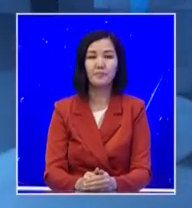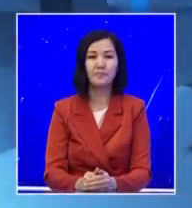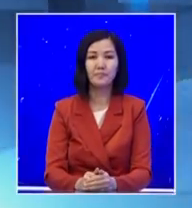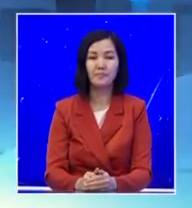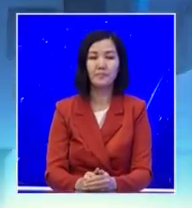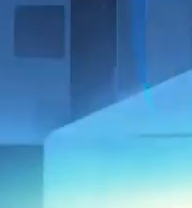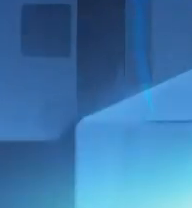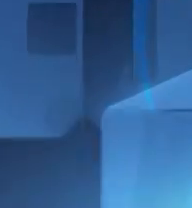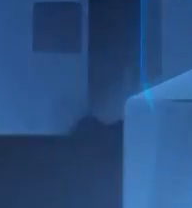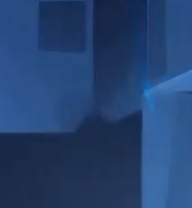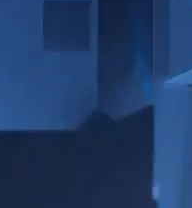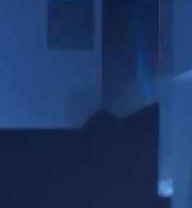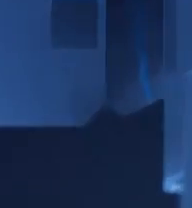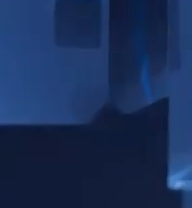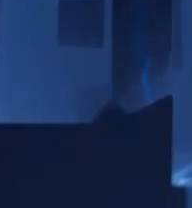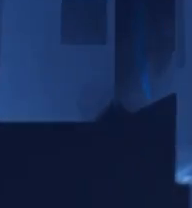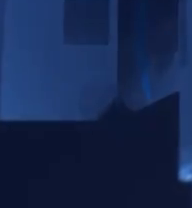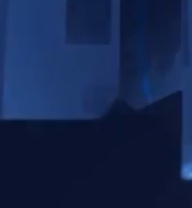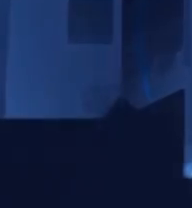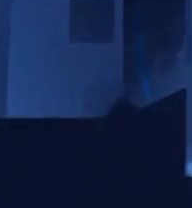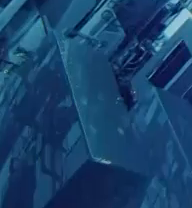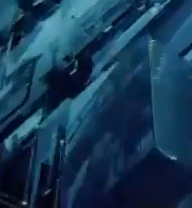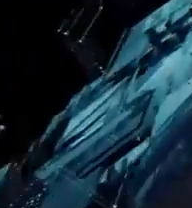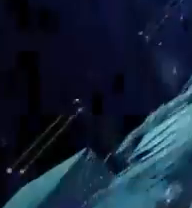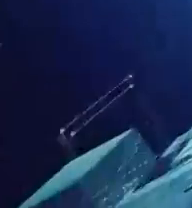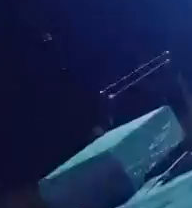Жайық Құрманбаев, Жетісу телеарнасы.